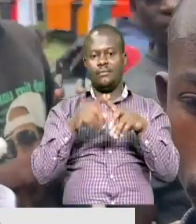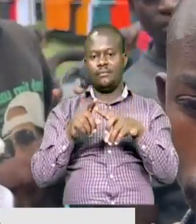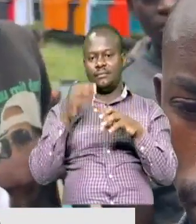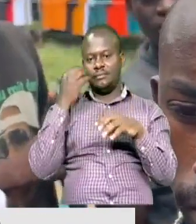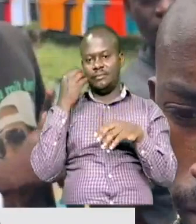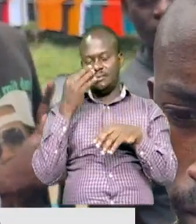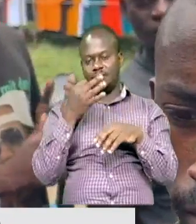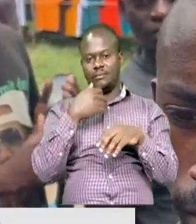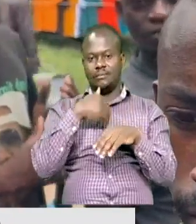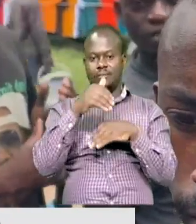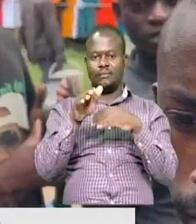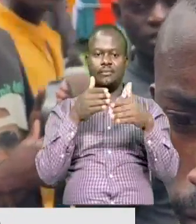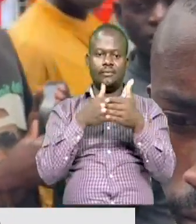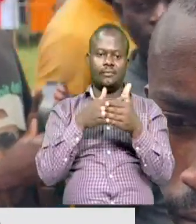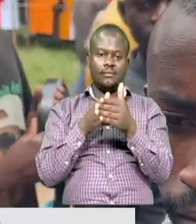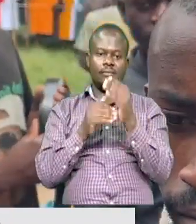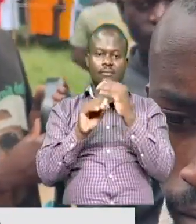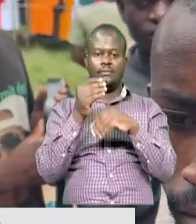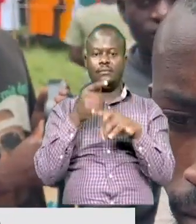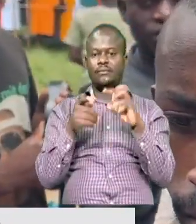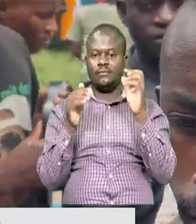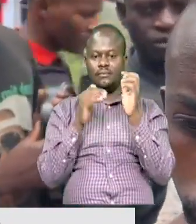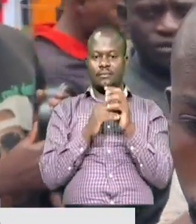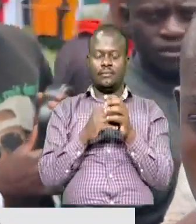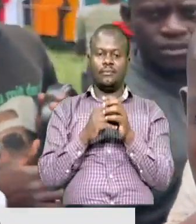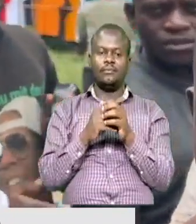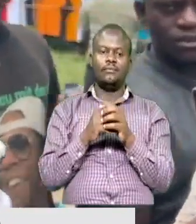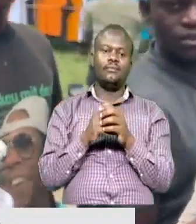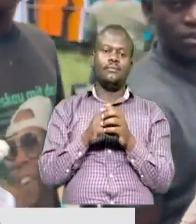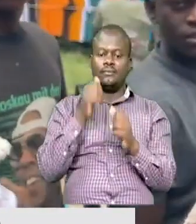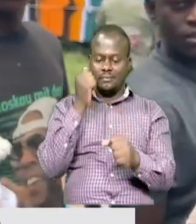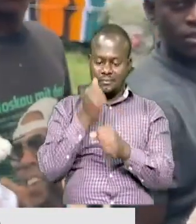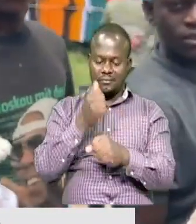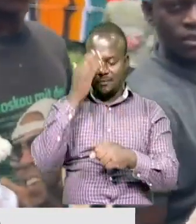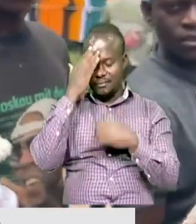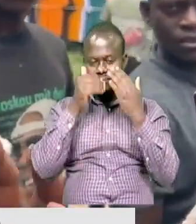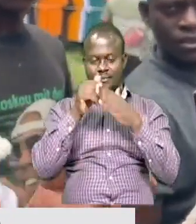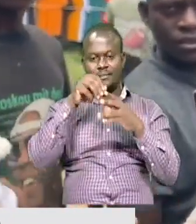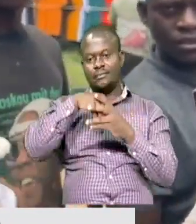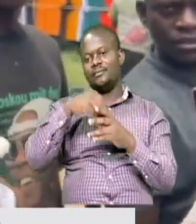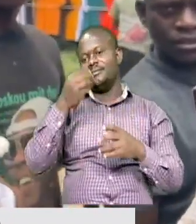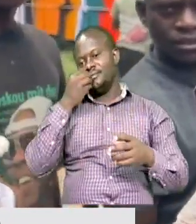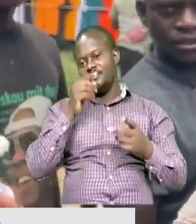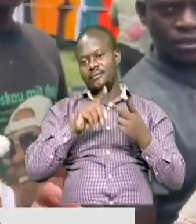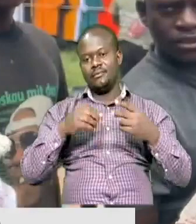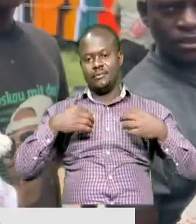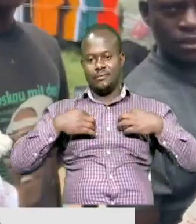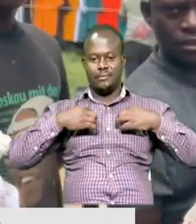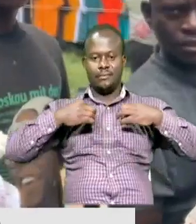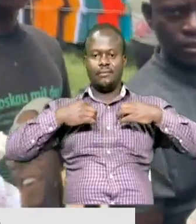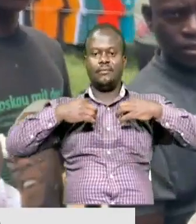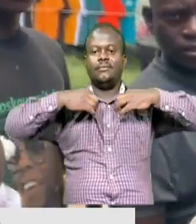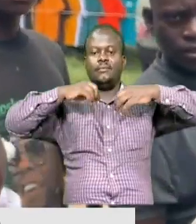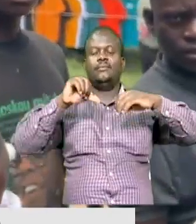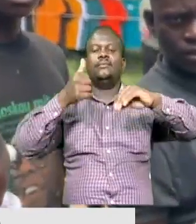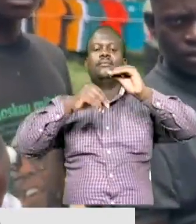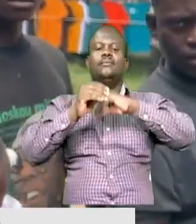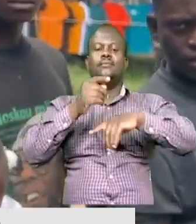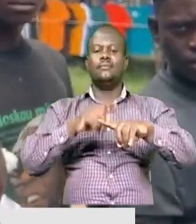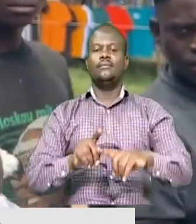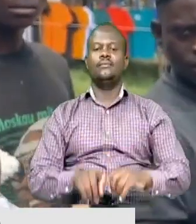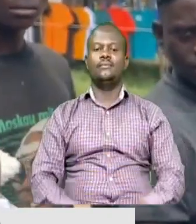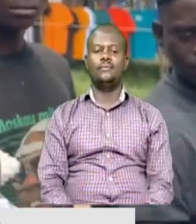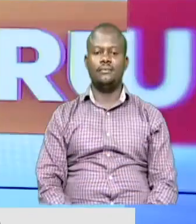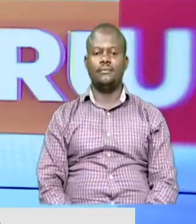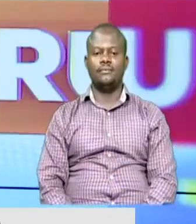afite iyo mbogamizi y'isoko ariko nibabuza gukora kuko harimo ibiribwa harimo imyenda n'ibindi bicuruzwa bigiye bitandukanye